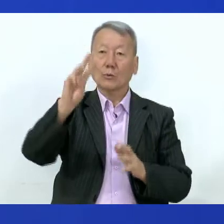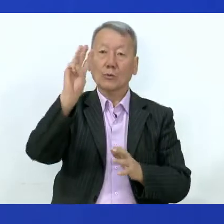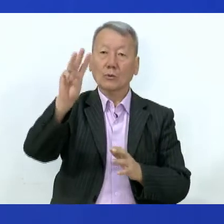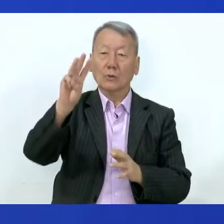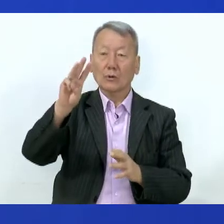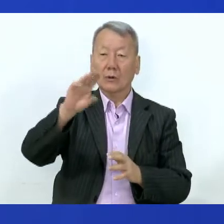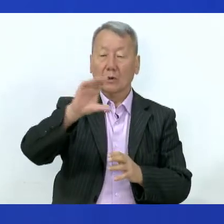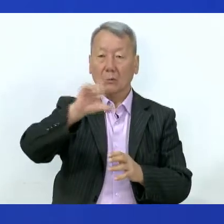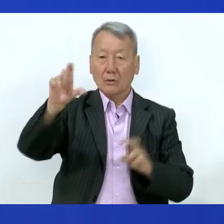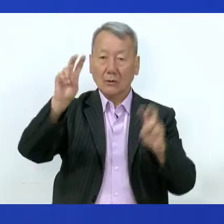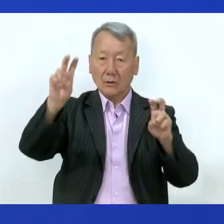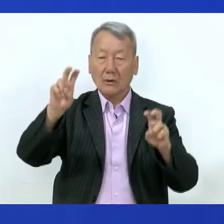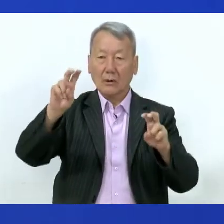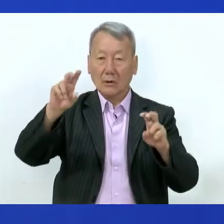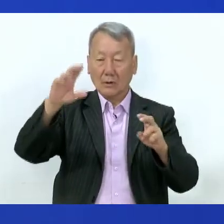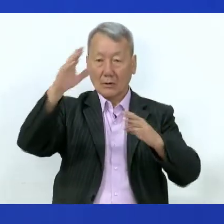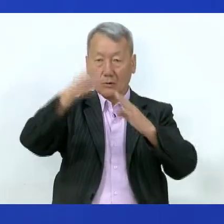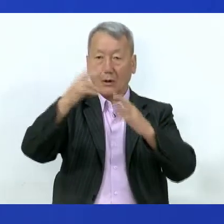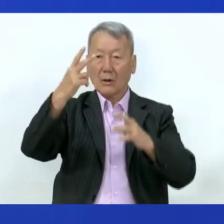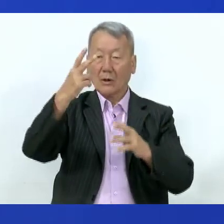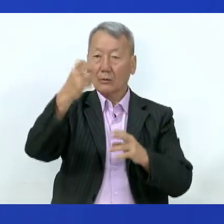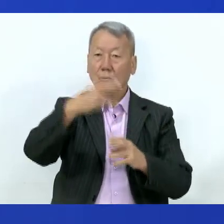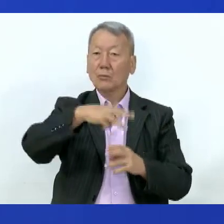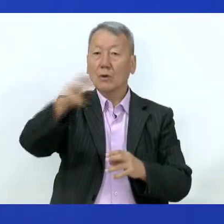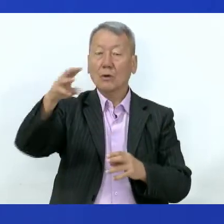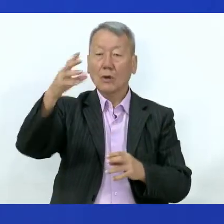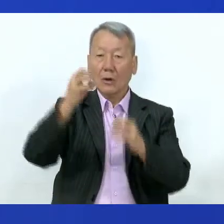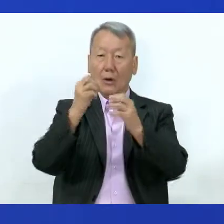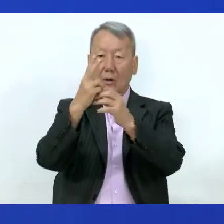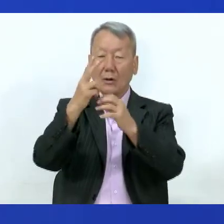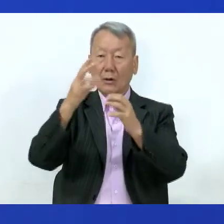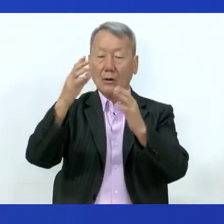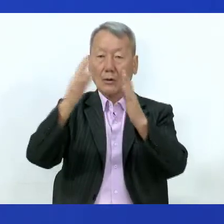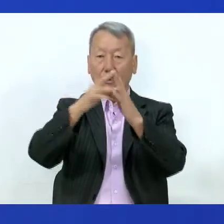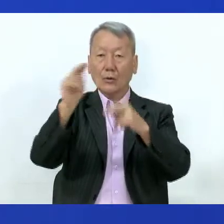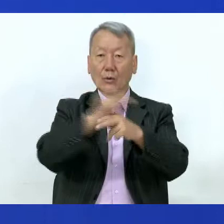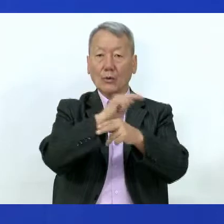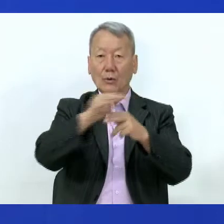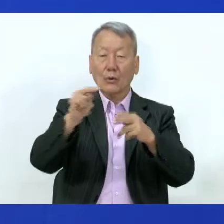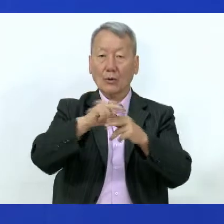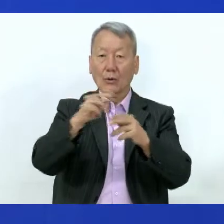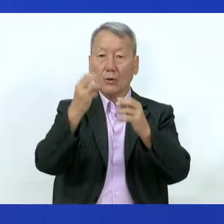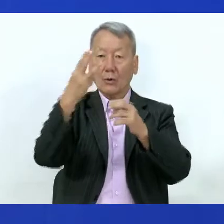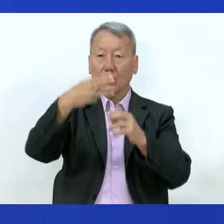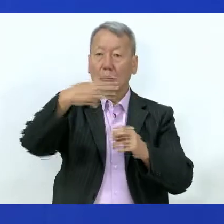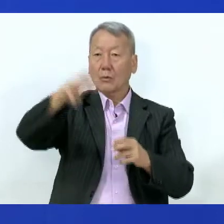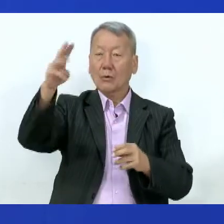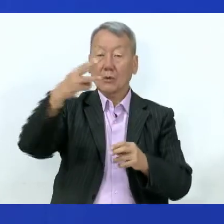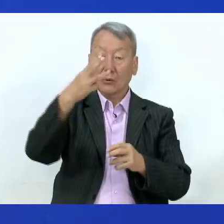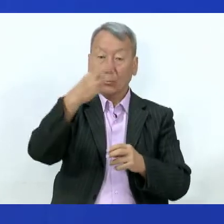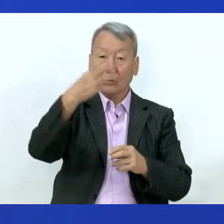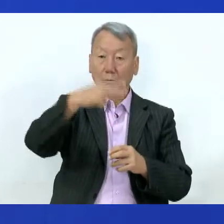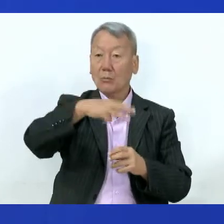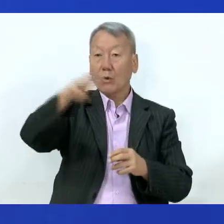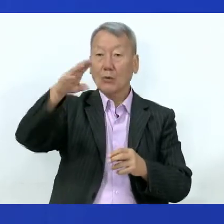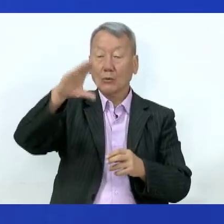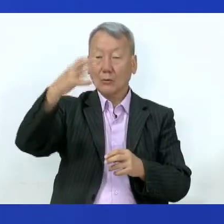Таза-су менің қамсызду объекттерің өкі жүз млн. сом, 12-й капиталдығыңдуд өттүзі объекттерің өттүз өттүз метгілін өттүз өйші сөм.